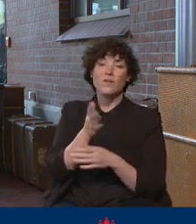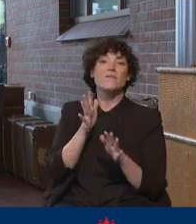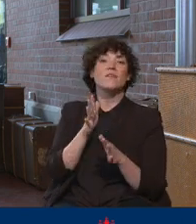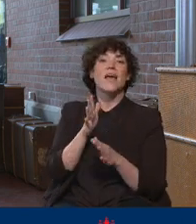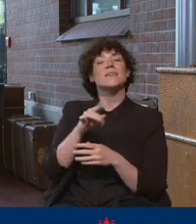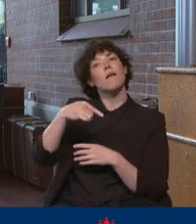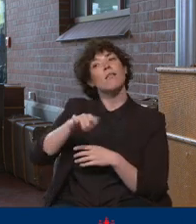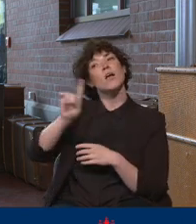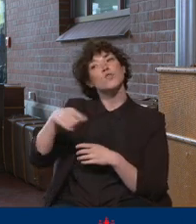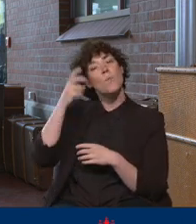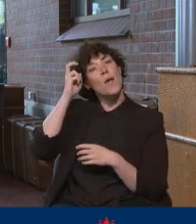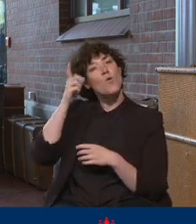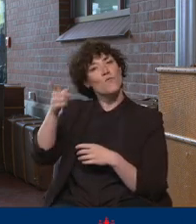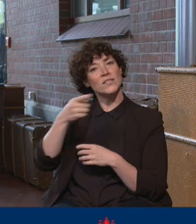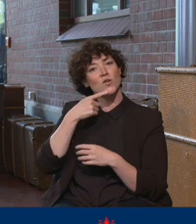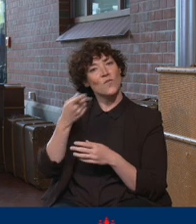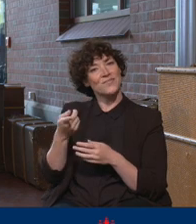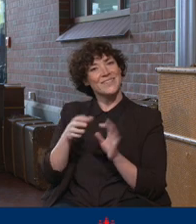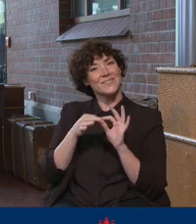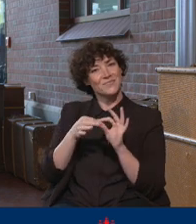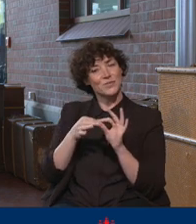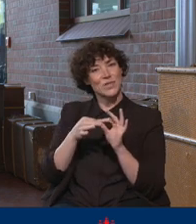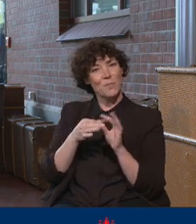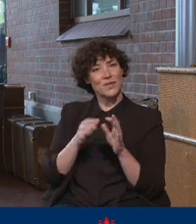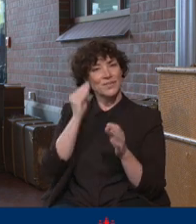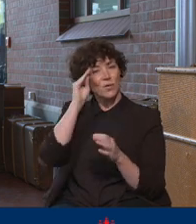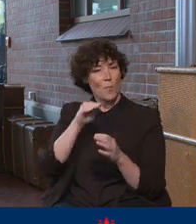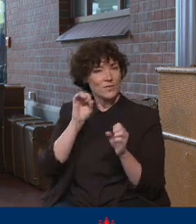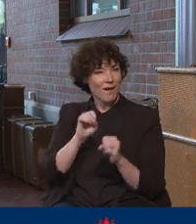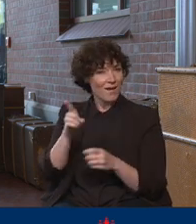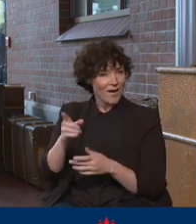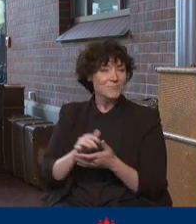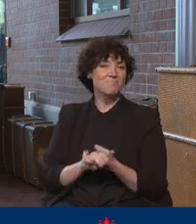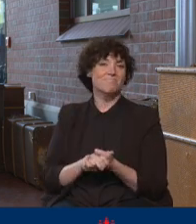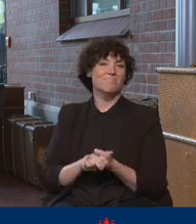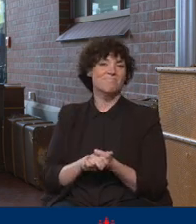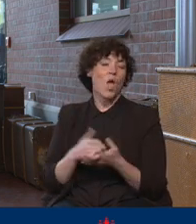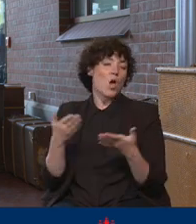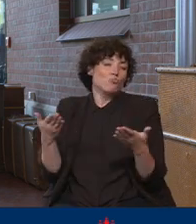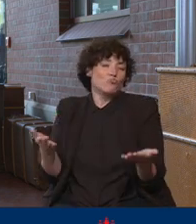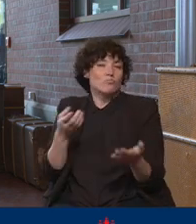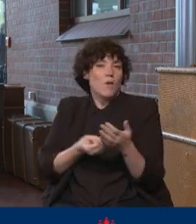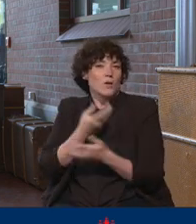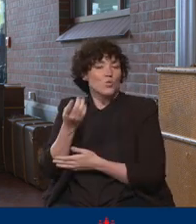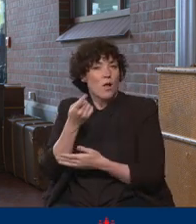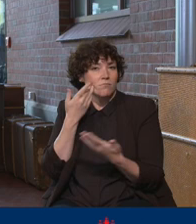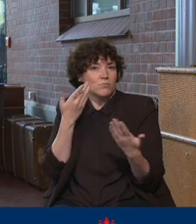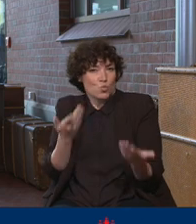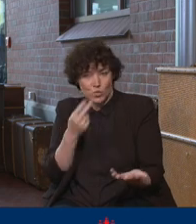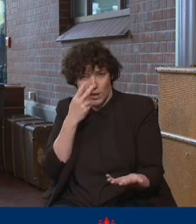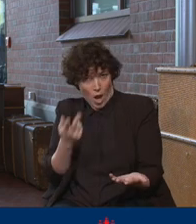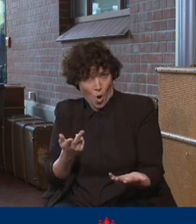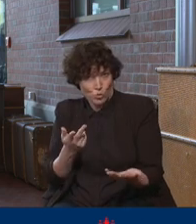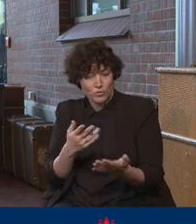gleich auch noch mal ganz kurz was sagt soweit der stand der dinge wir haben in den letzten monaten sehr intensiv teilweise über